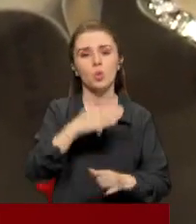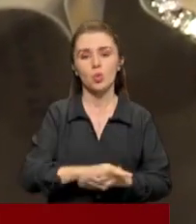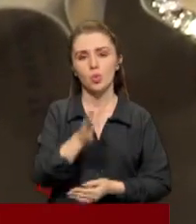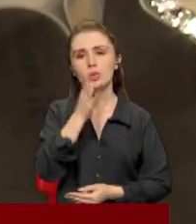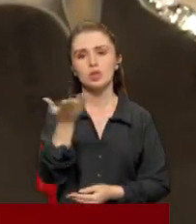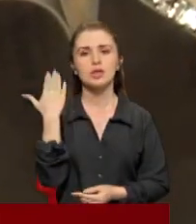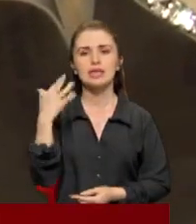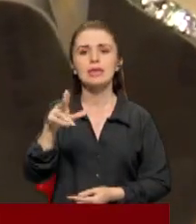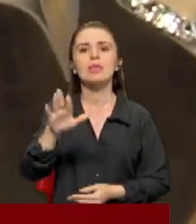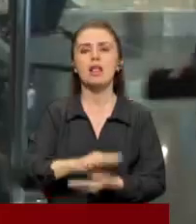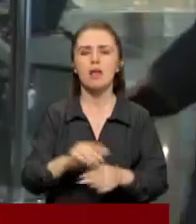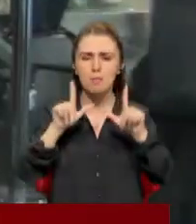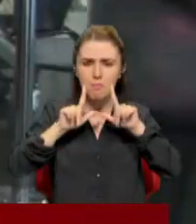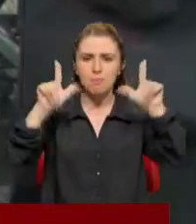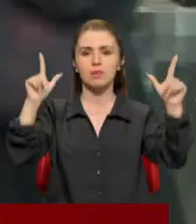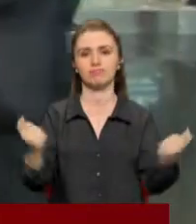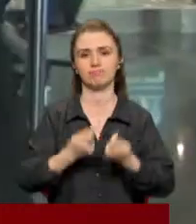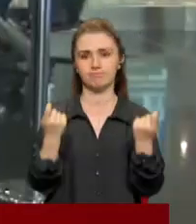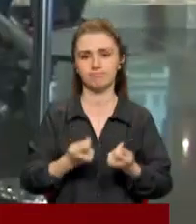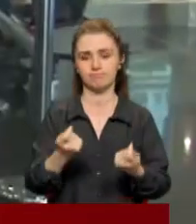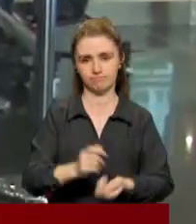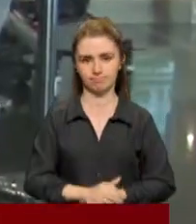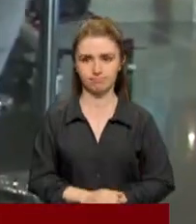biliyorsunuz. Bağırarak iş yapıyoruz.